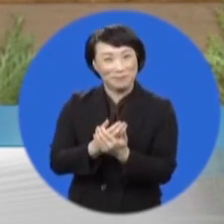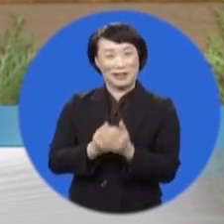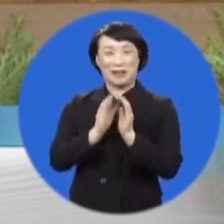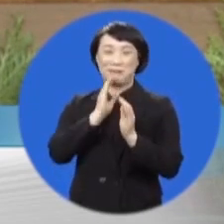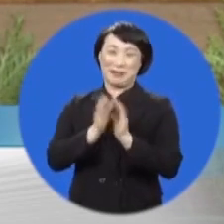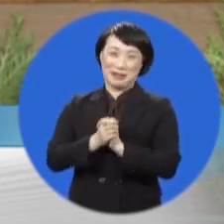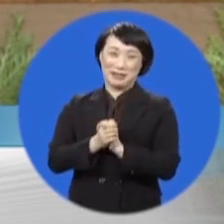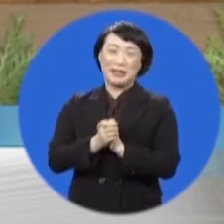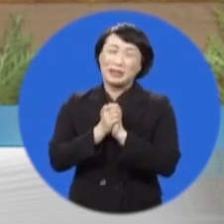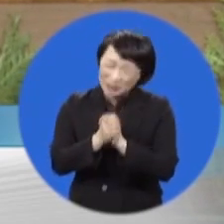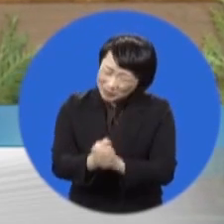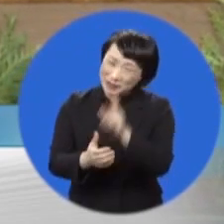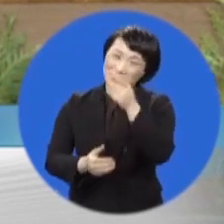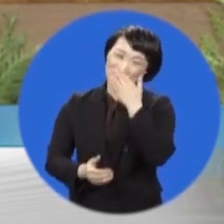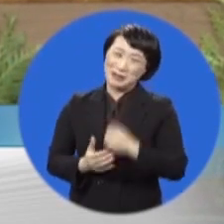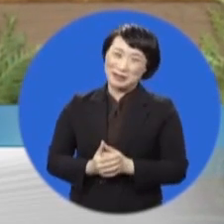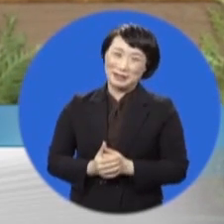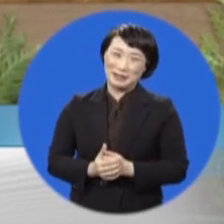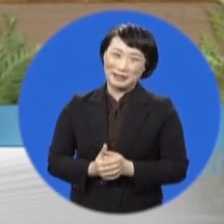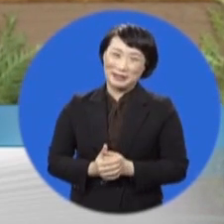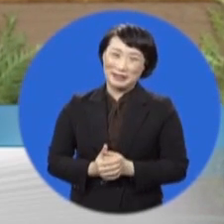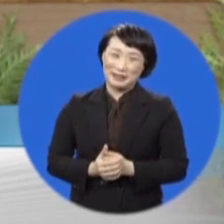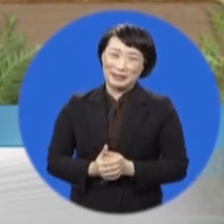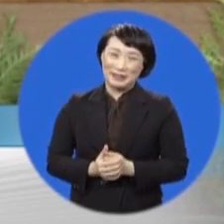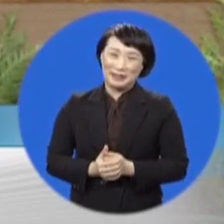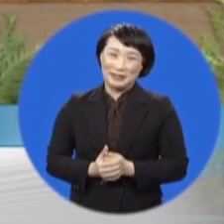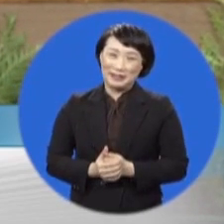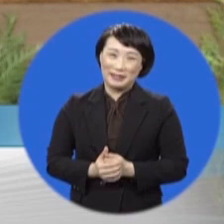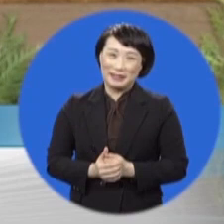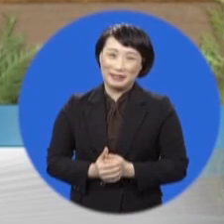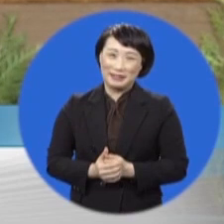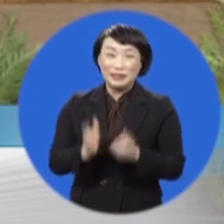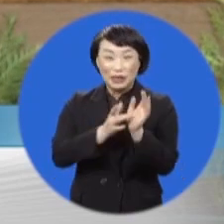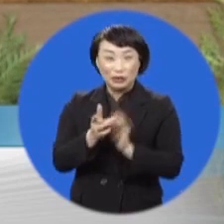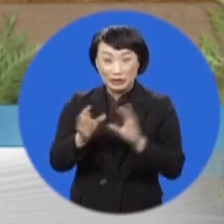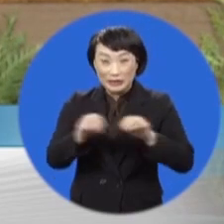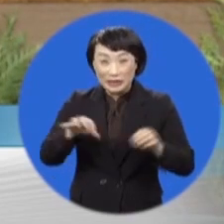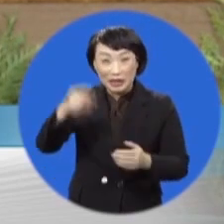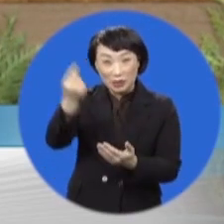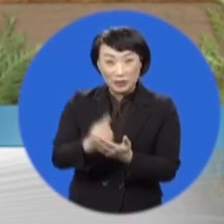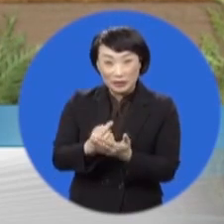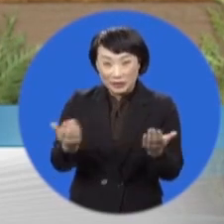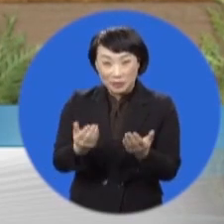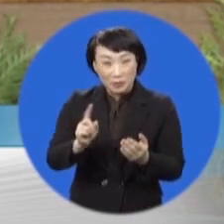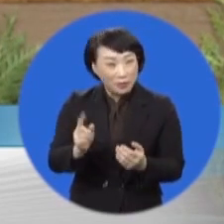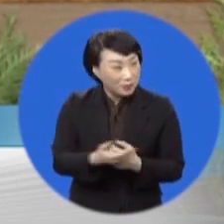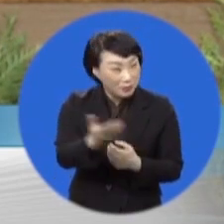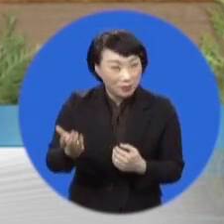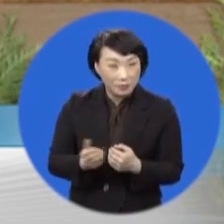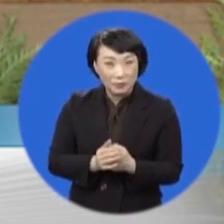에 기도 밖에도 이 있느냐 이 말이야 아 예수님이 이 땅에 오셔서 하신 일이 뭐냐 이